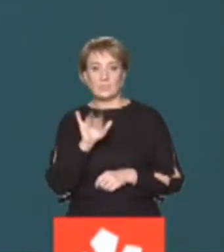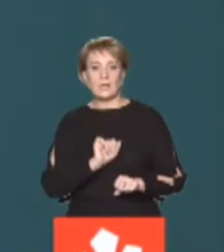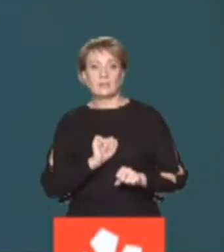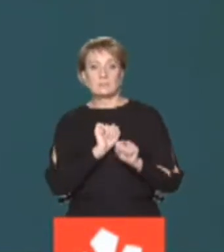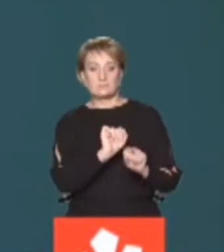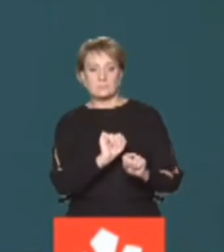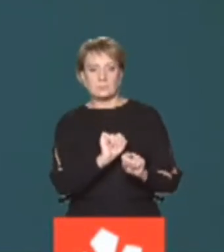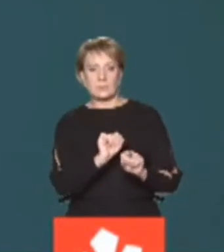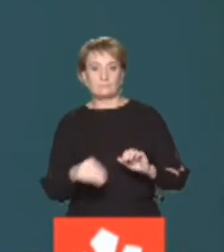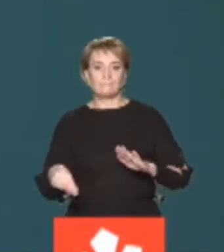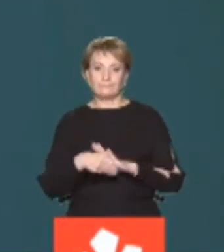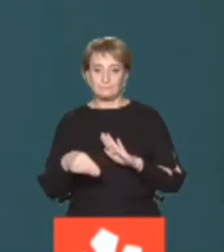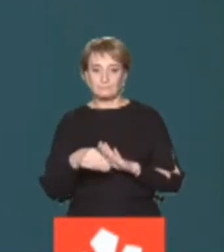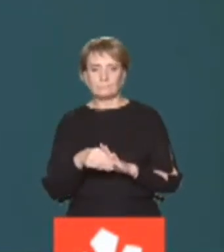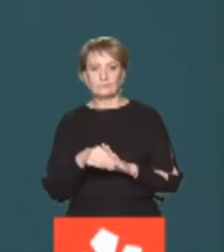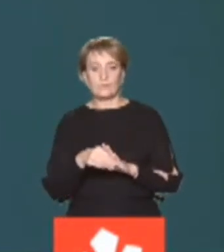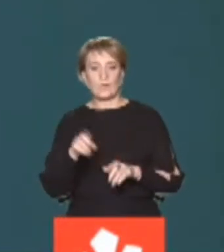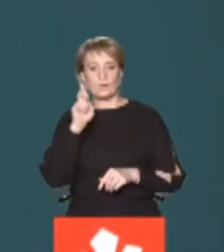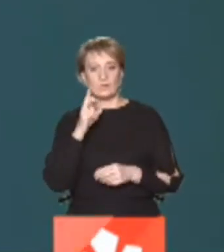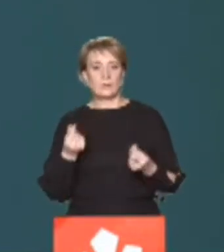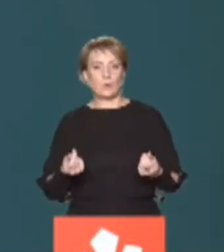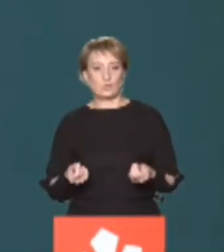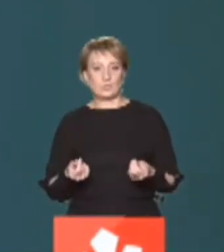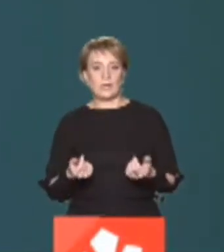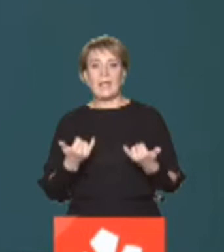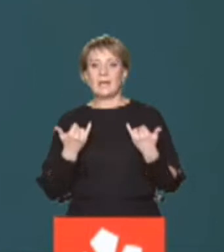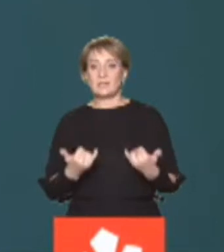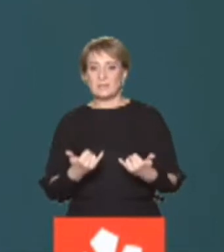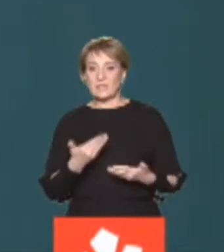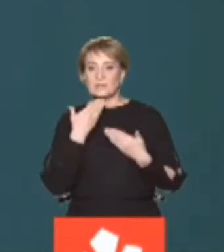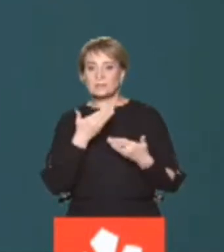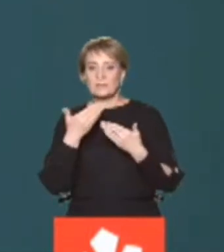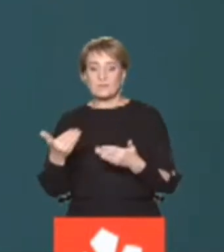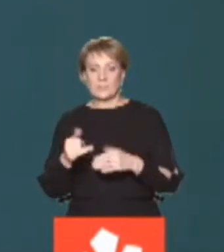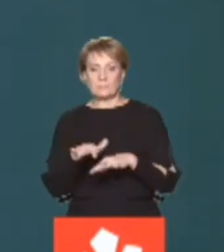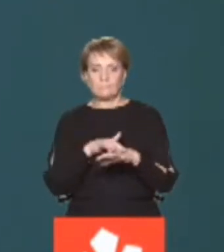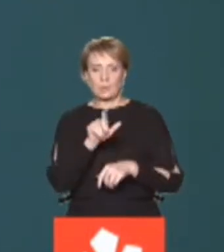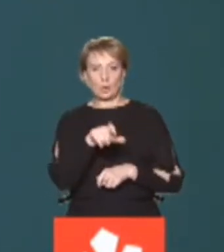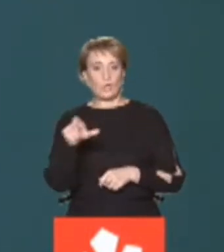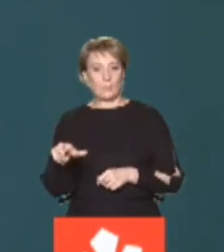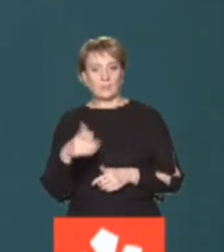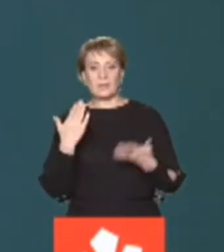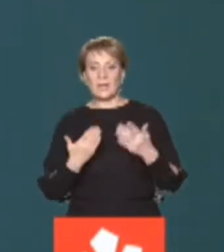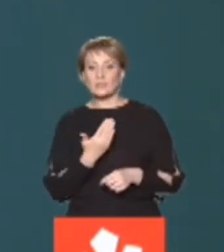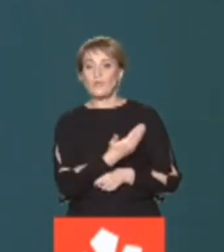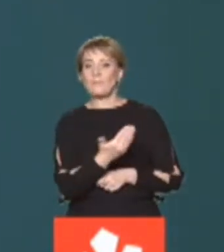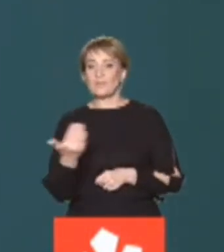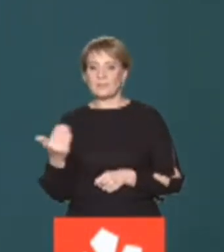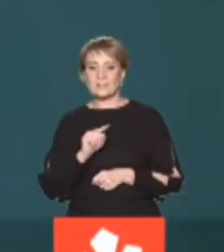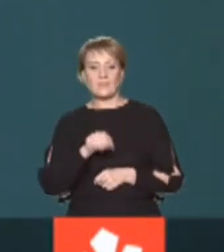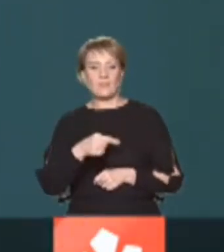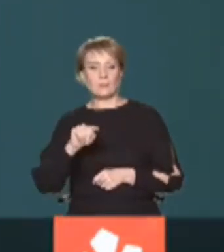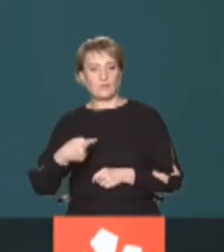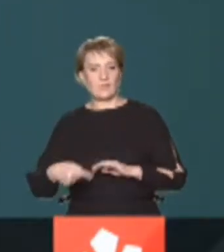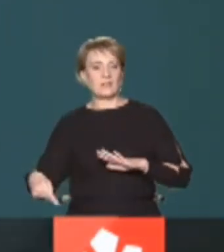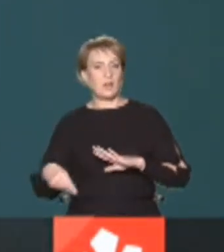ставатимете співучасниками розпилу державних коштів. І зараз я звертаюсь до громадян. Якщо від вас вимагають